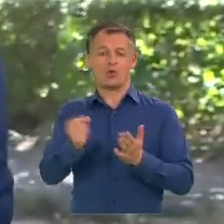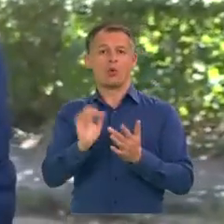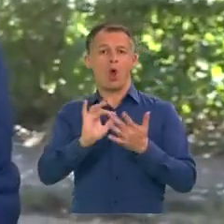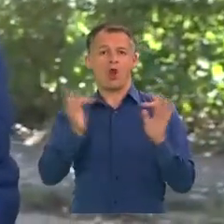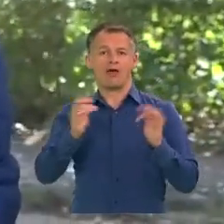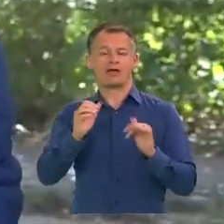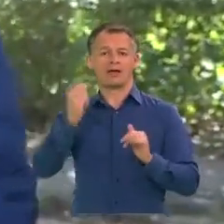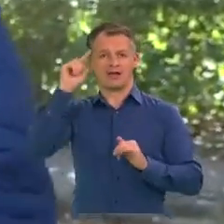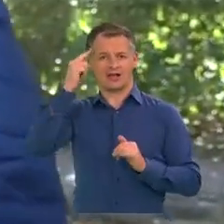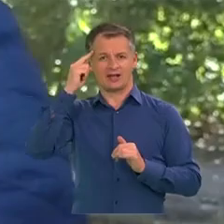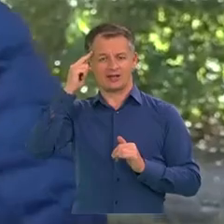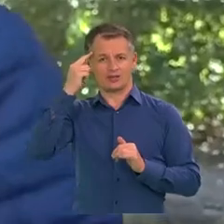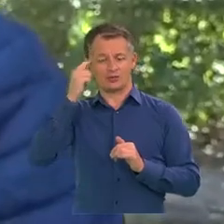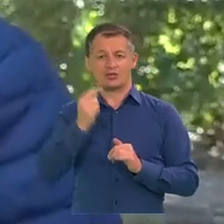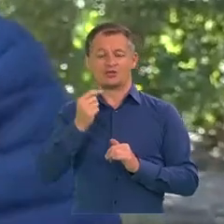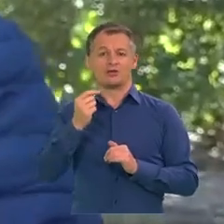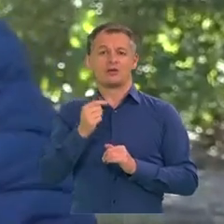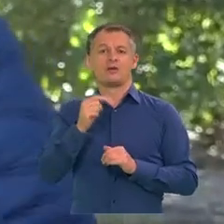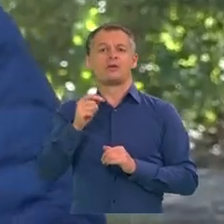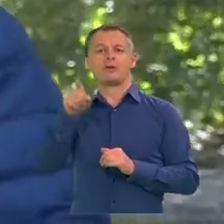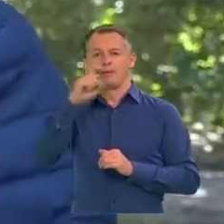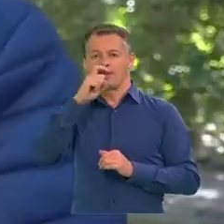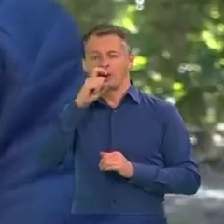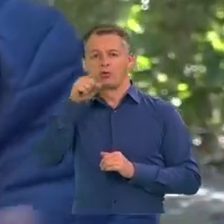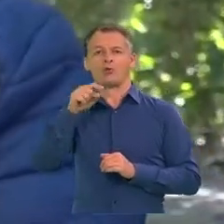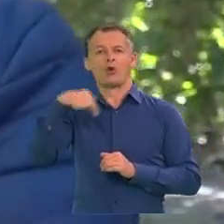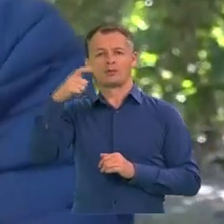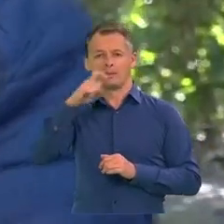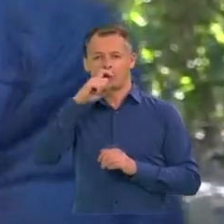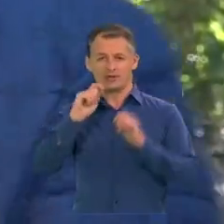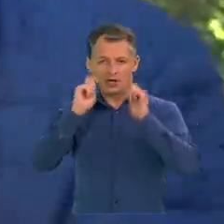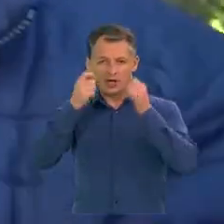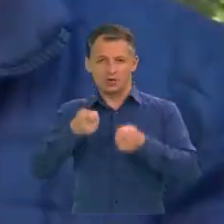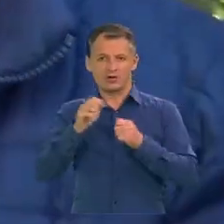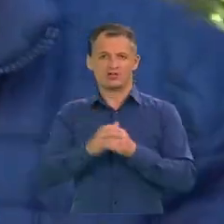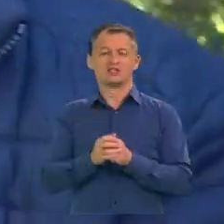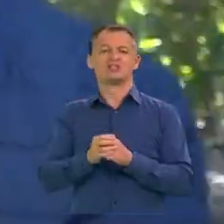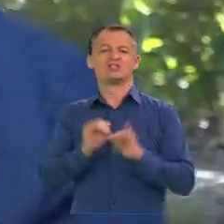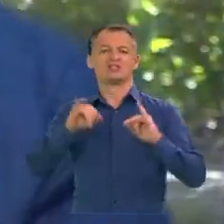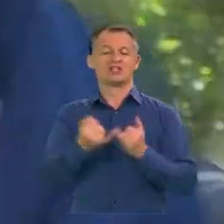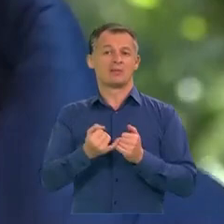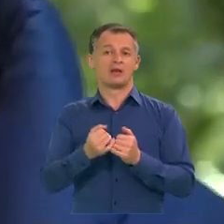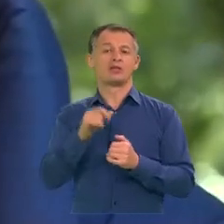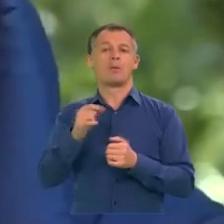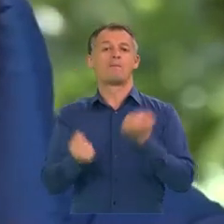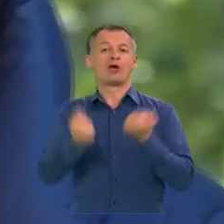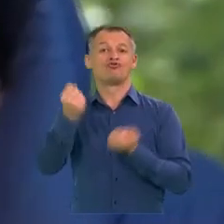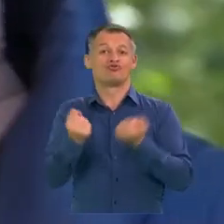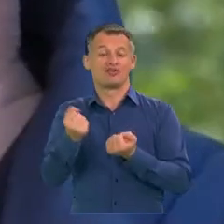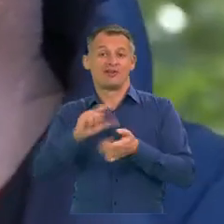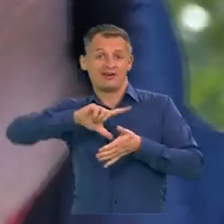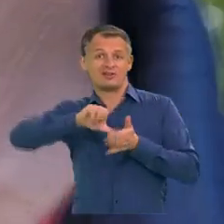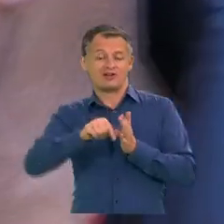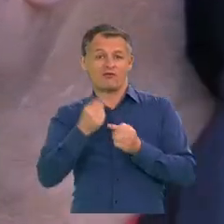Bălășoiu vorbind la telefon cu un călugăr, presupus amant. Discuția între deputat și călugăr se derulează, se pare, într-o mașină și ar